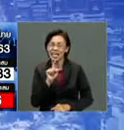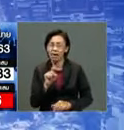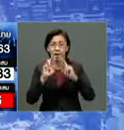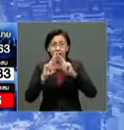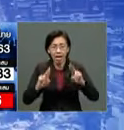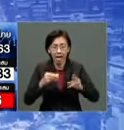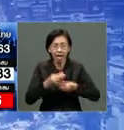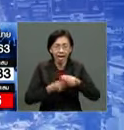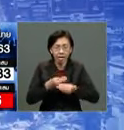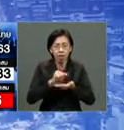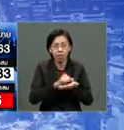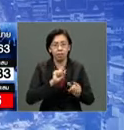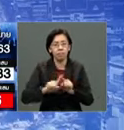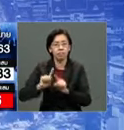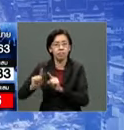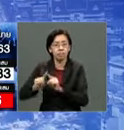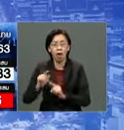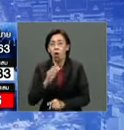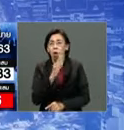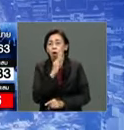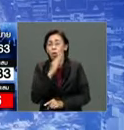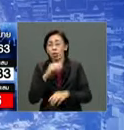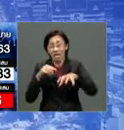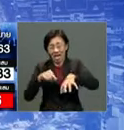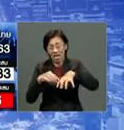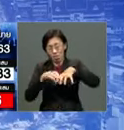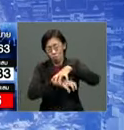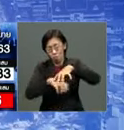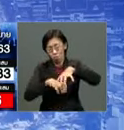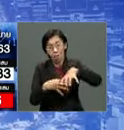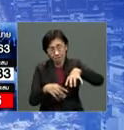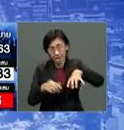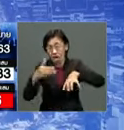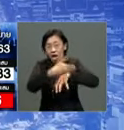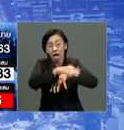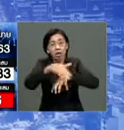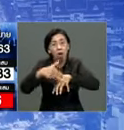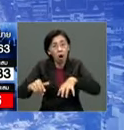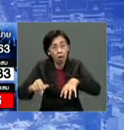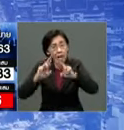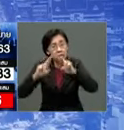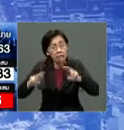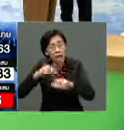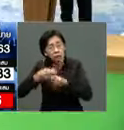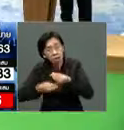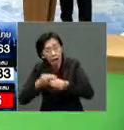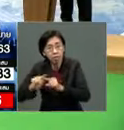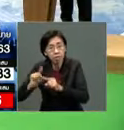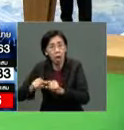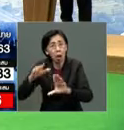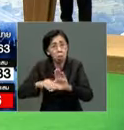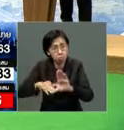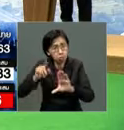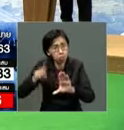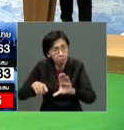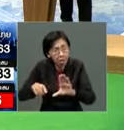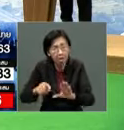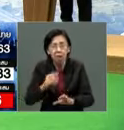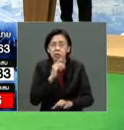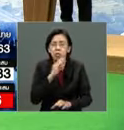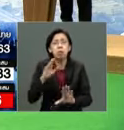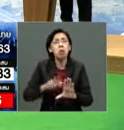ถานประกอบการทั่วไปที่ไม่ได้อยู่ในห้างนะฮะจำเป็นต้องไปลงทะเบียนในแพลตฟอร์มวางเก่าหรือเปล่าและกรณีที่ไม่ลงทะเบียนเนี่ยจะมีมาตรการอย่